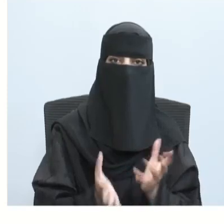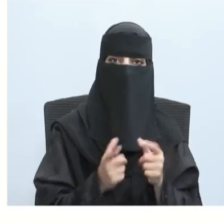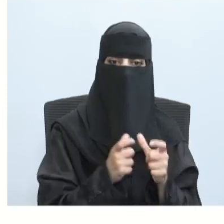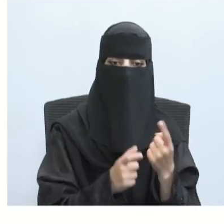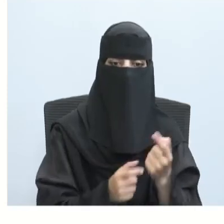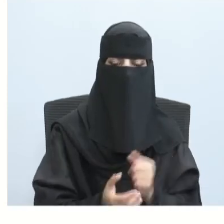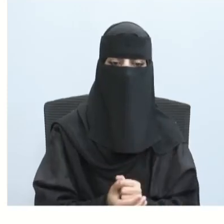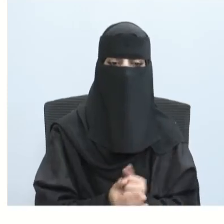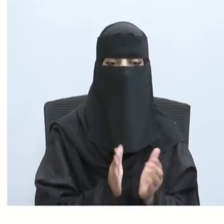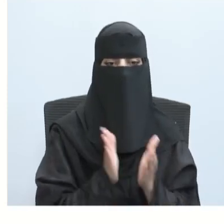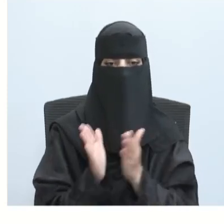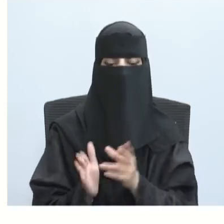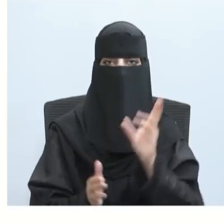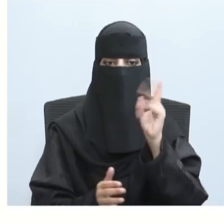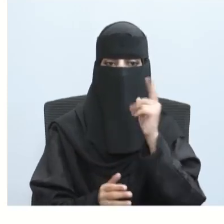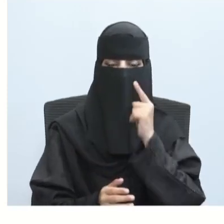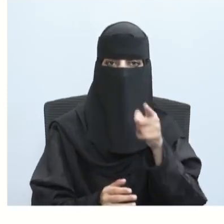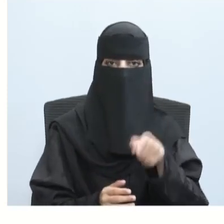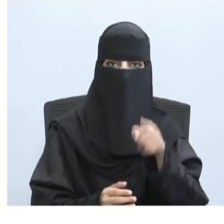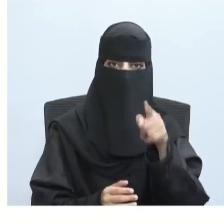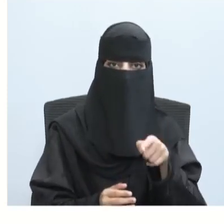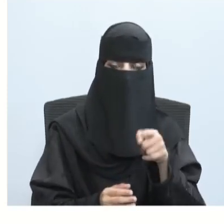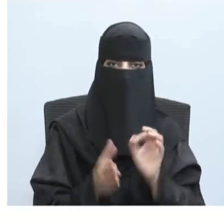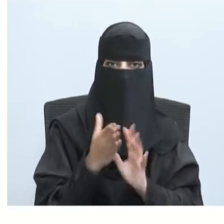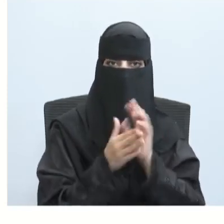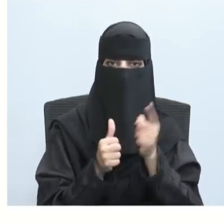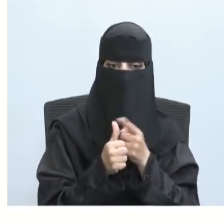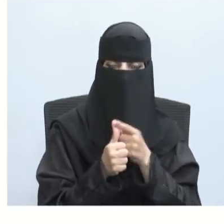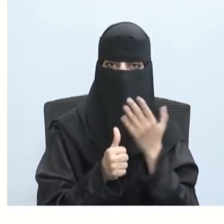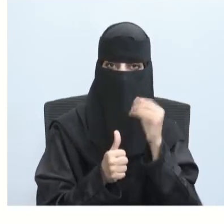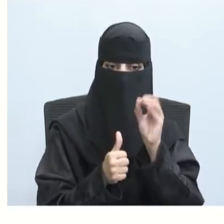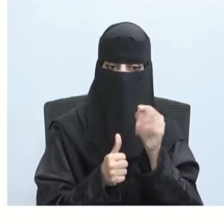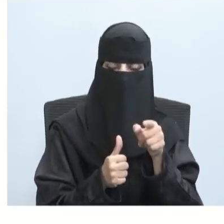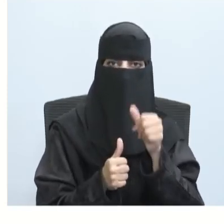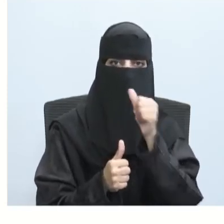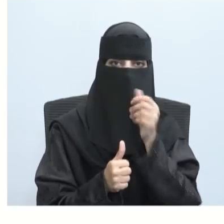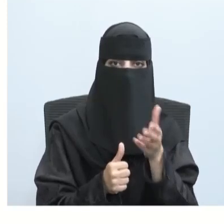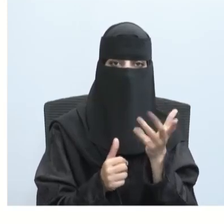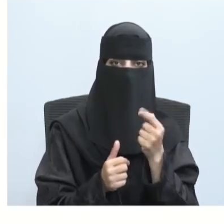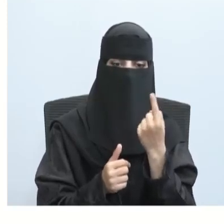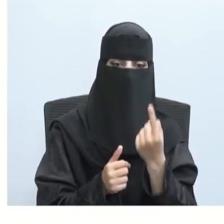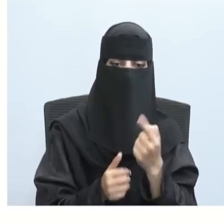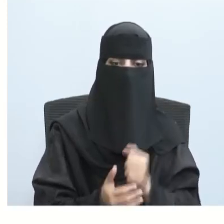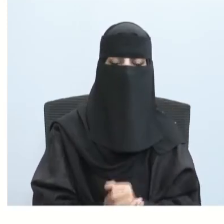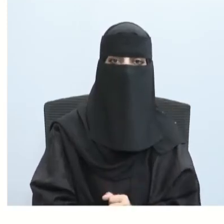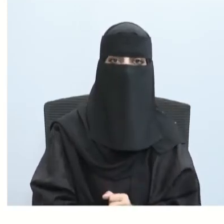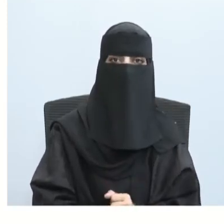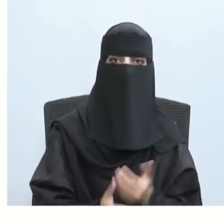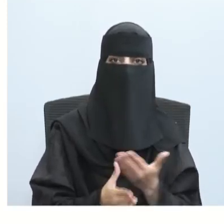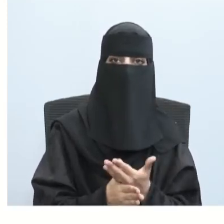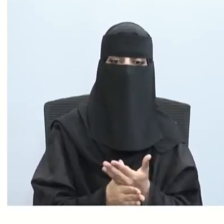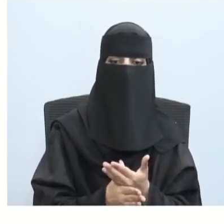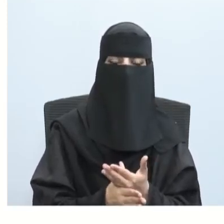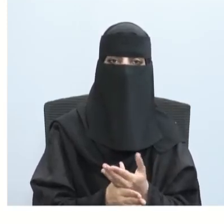واحد اي طبقين يتبخر منه الماء اولا قلنا هو الماء هو طبق رقم واحد لانه